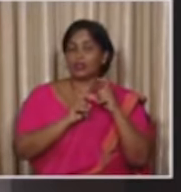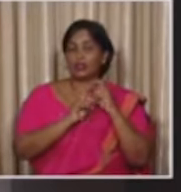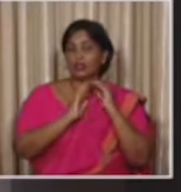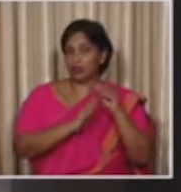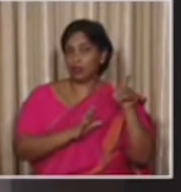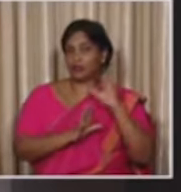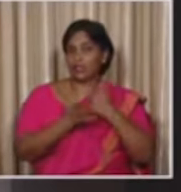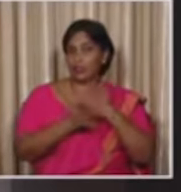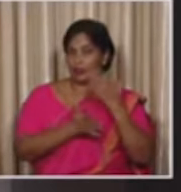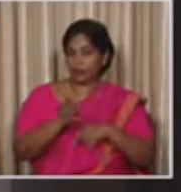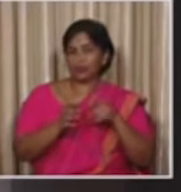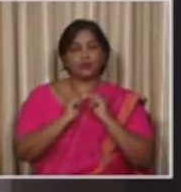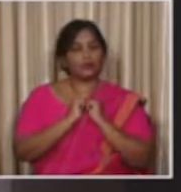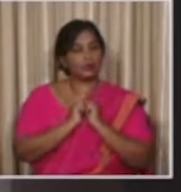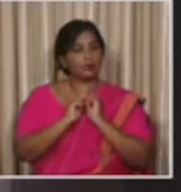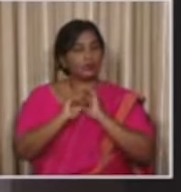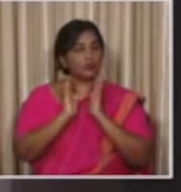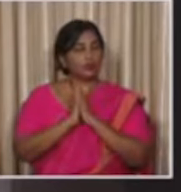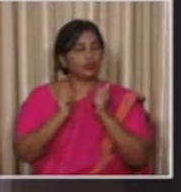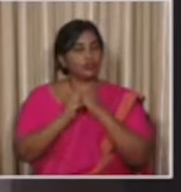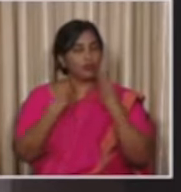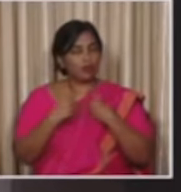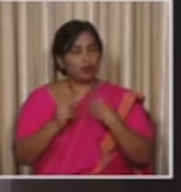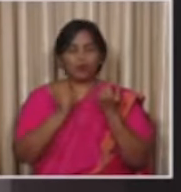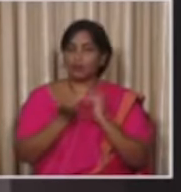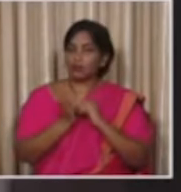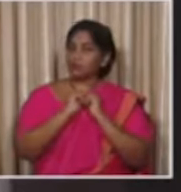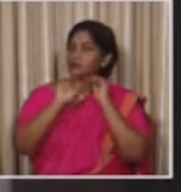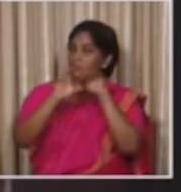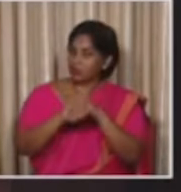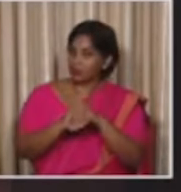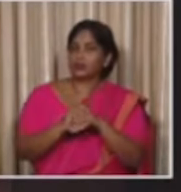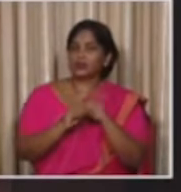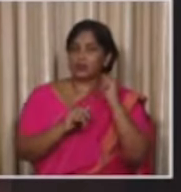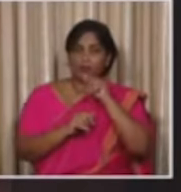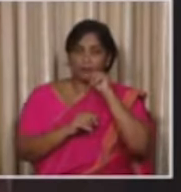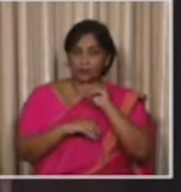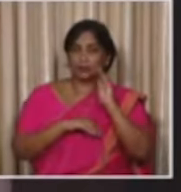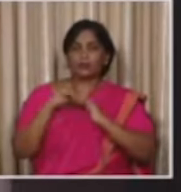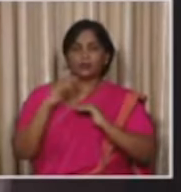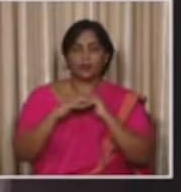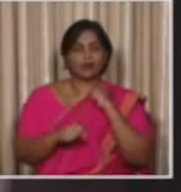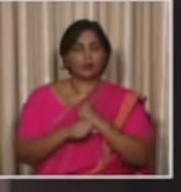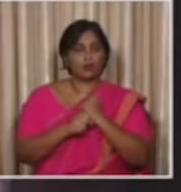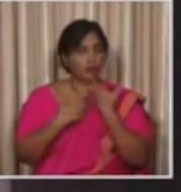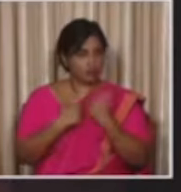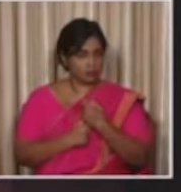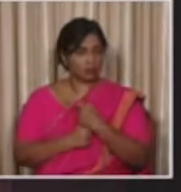වාර්තා. මෙසේ රැකියා අහිමි වූවන් නැවත රැකියාගත කිරීම සඳහා යම් නිශ්චිත වැඩසටහනක් රජයේ සතු